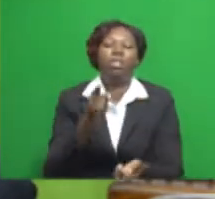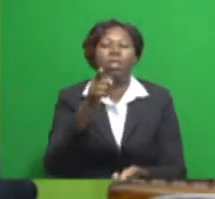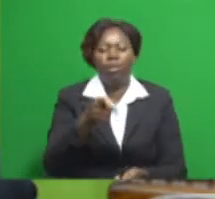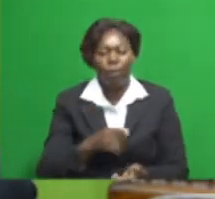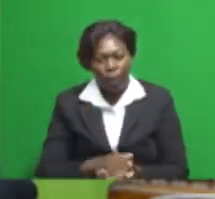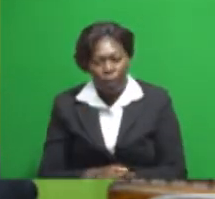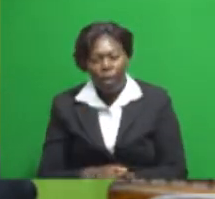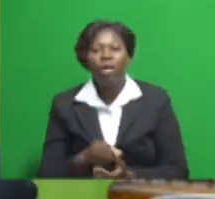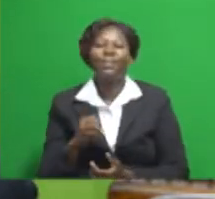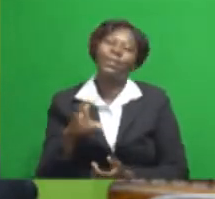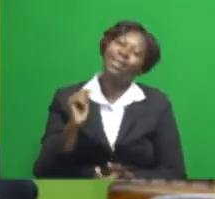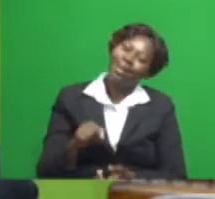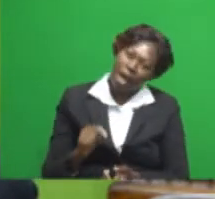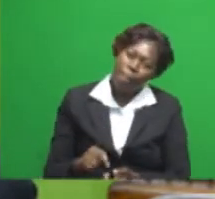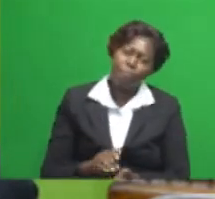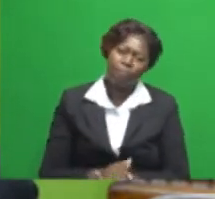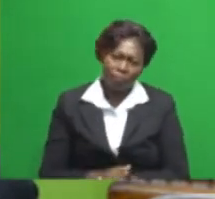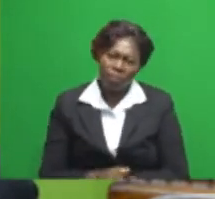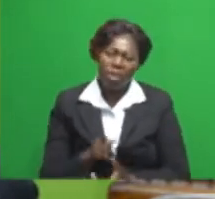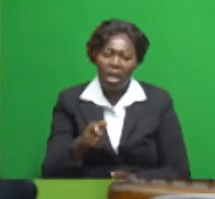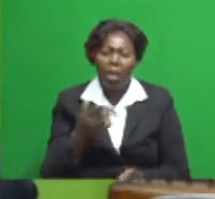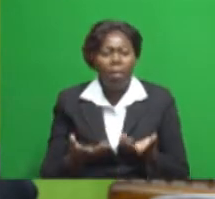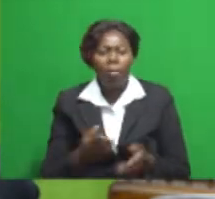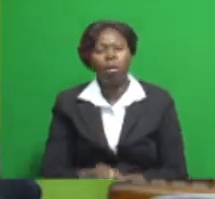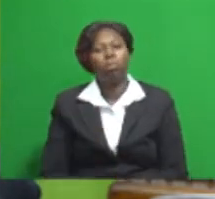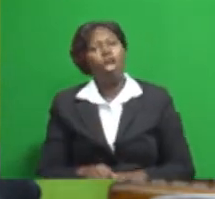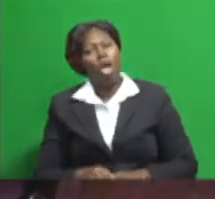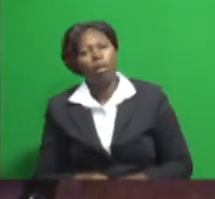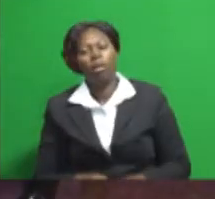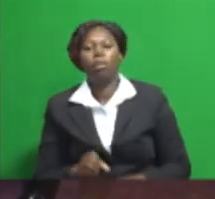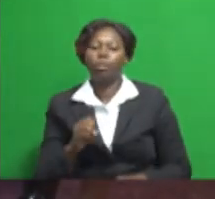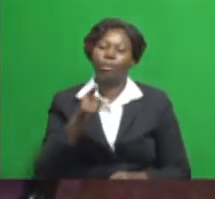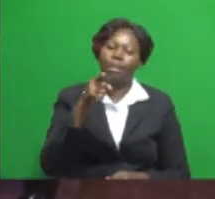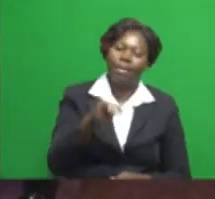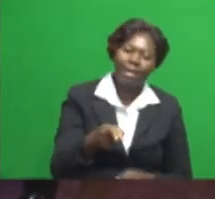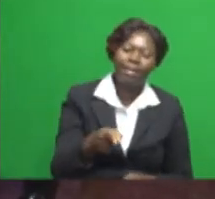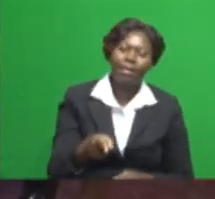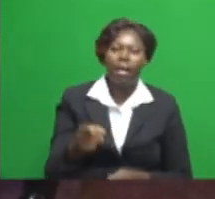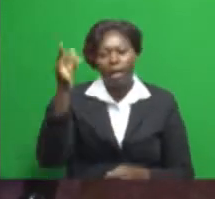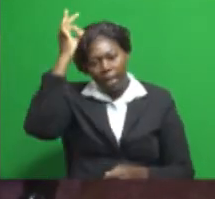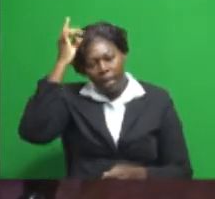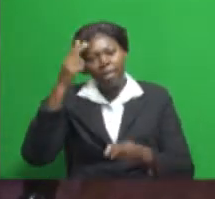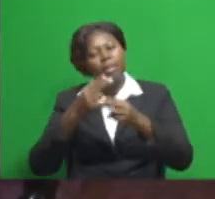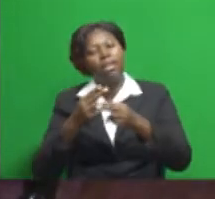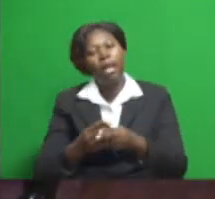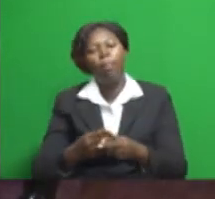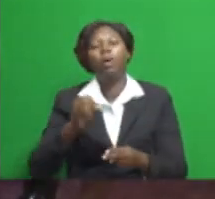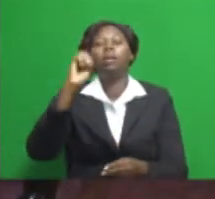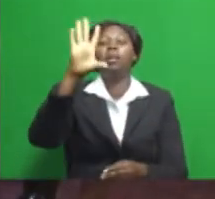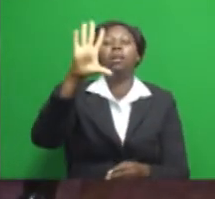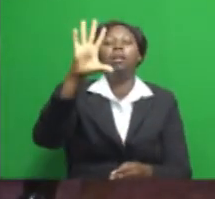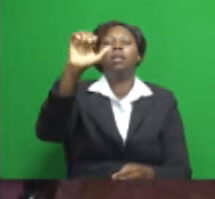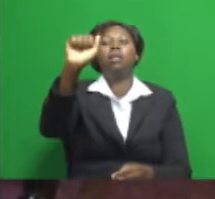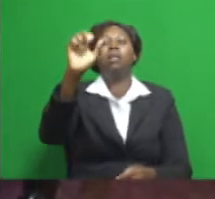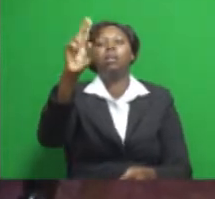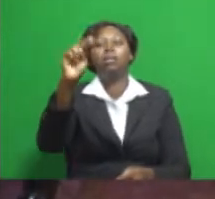paisatyisidzirwa ba mambo ari kutaurwa paive nenhume ainzi Sanikareb right mambo uyu ndiye anga arakasha nguva